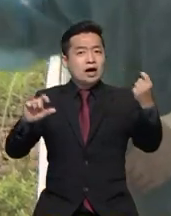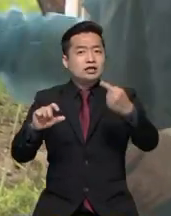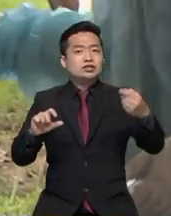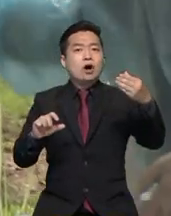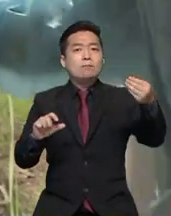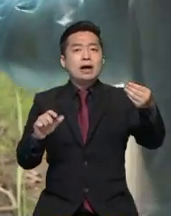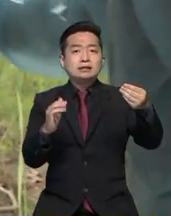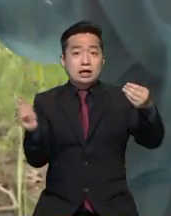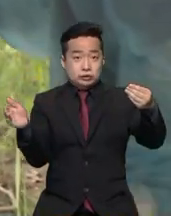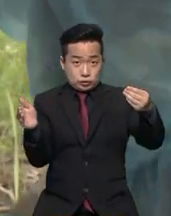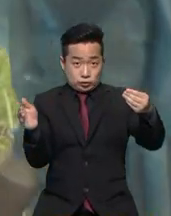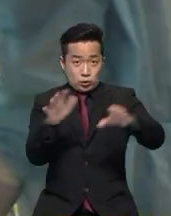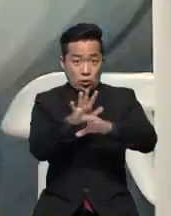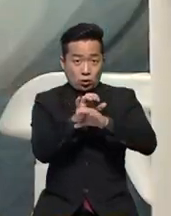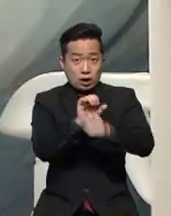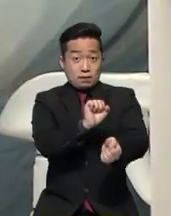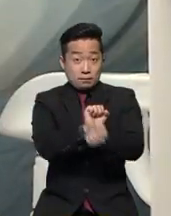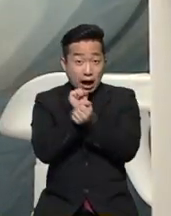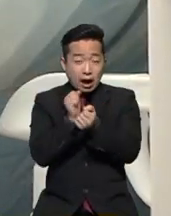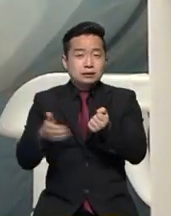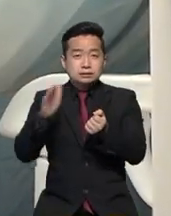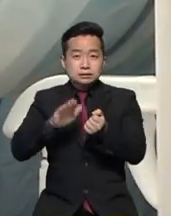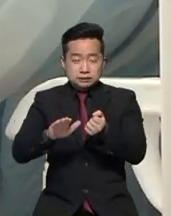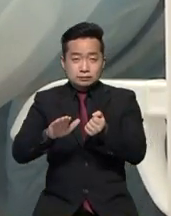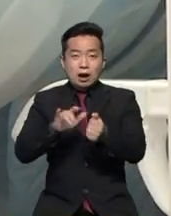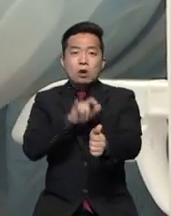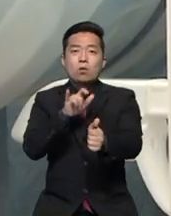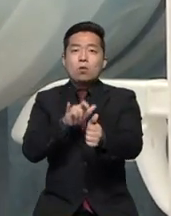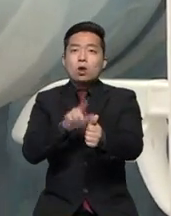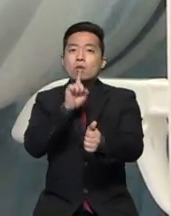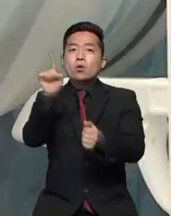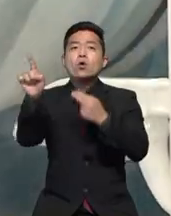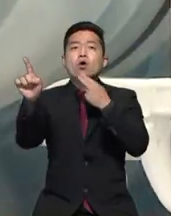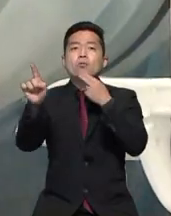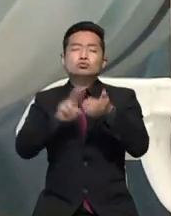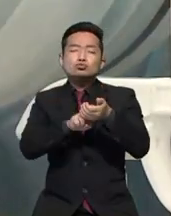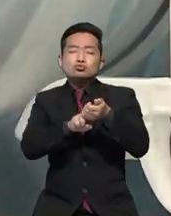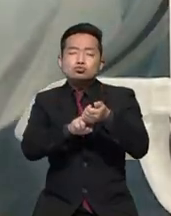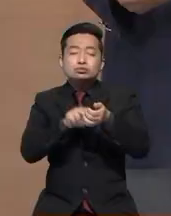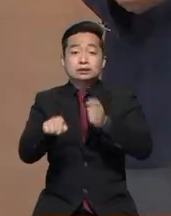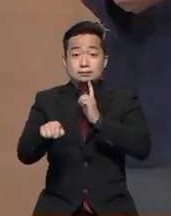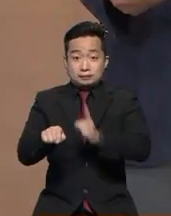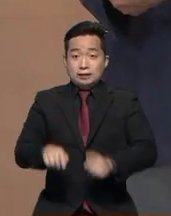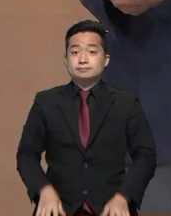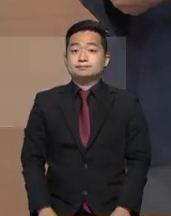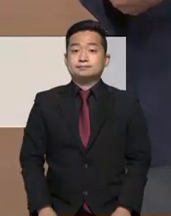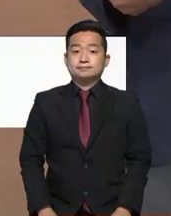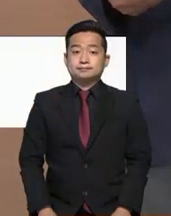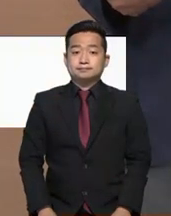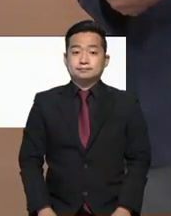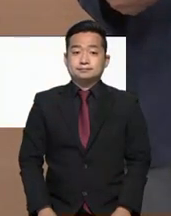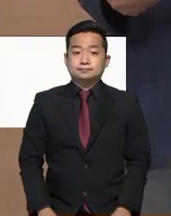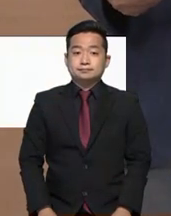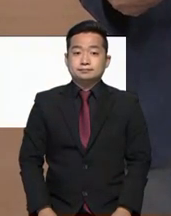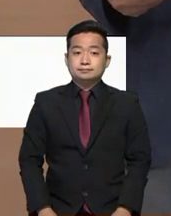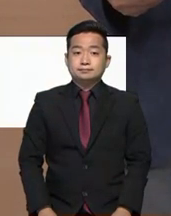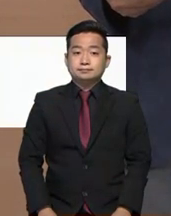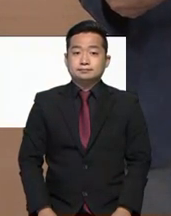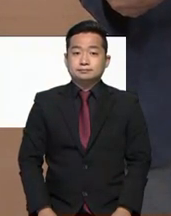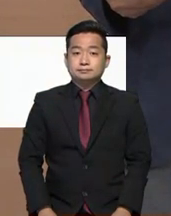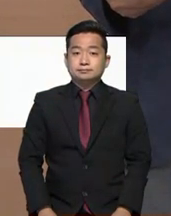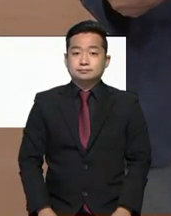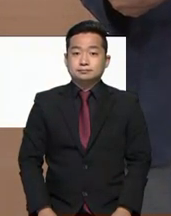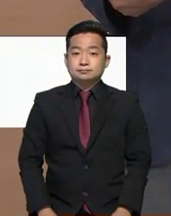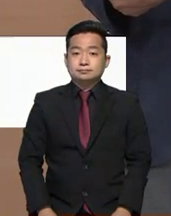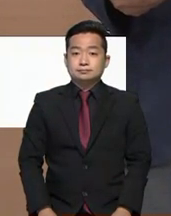명 정도가 코로나에 걸리고도 통계에 잡히지 않은 숨은 감염자란 뜻입니다. 우리나라의 미확진